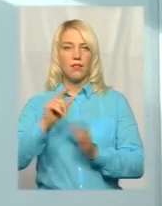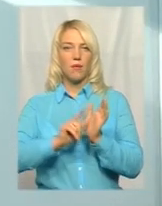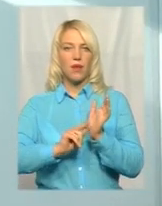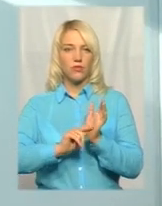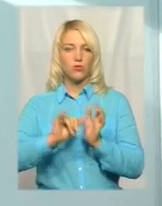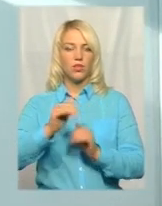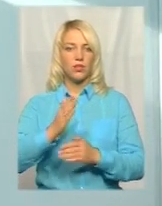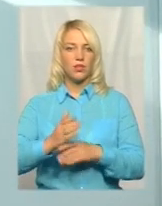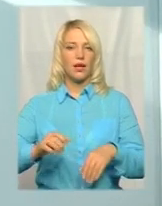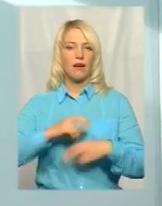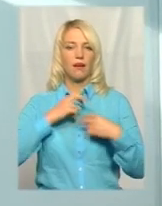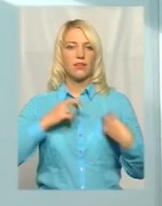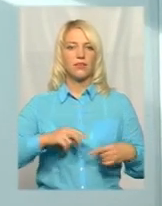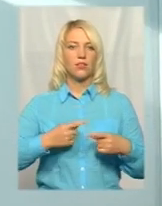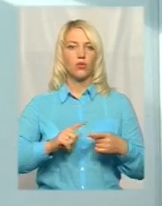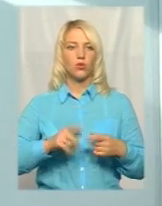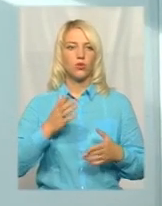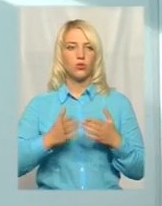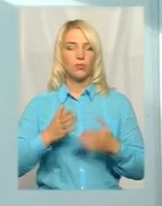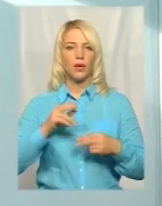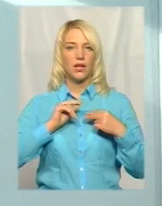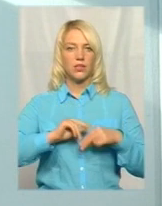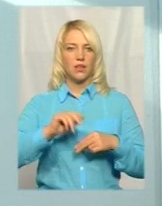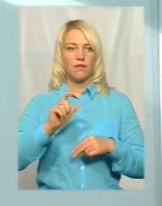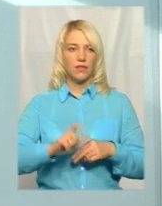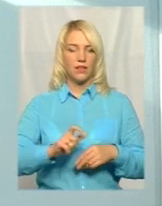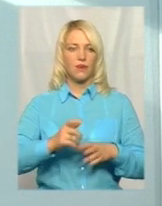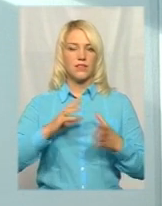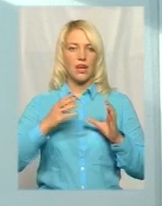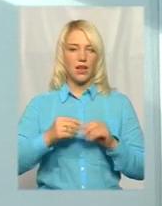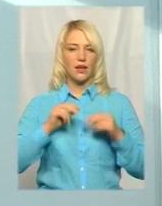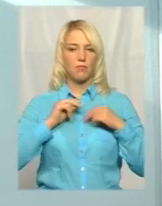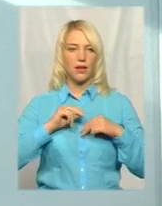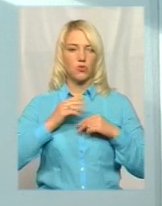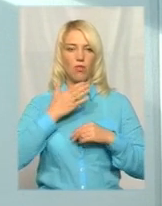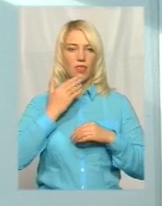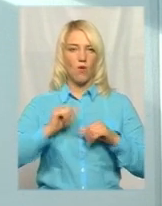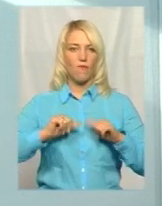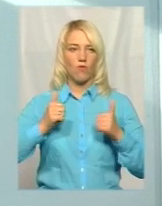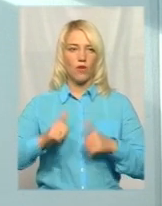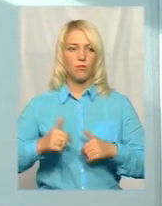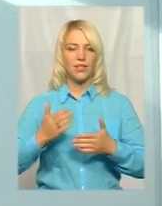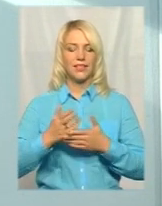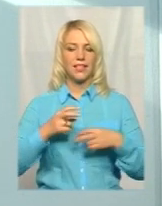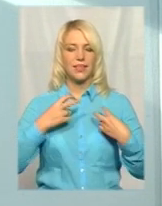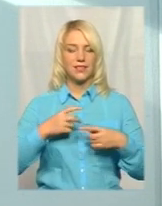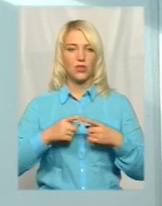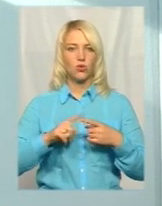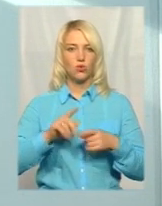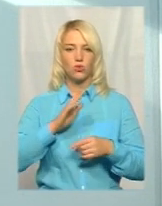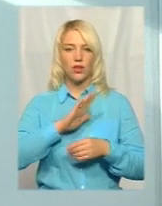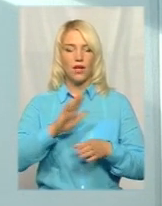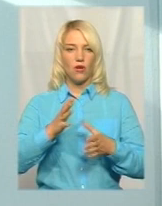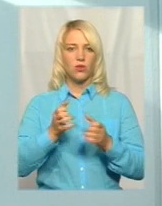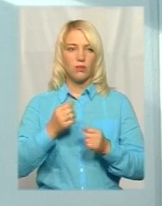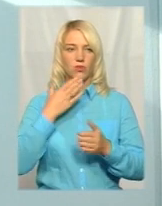Є ризик того, якщо працівник, ну, скажімо так, взагалі працює неоформлений, ризик того, що він не отримає заробітну